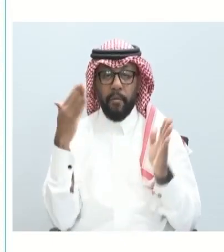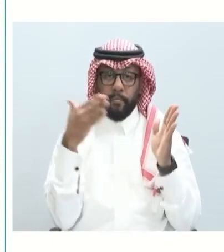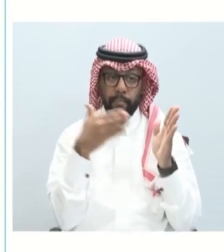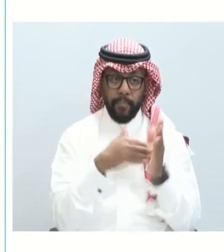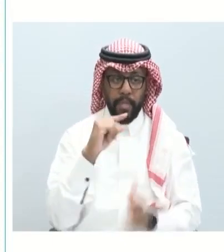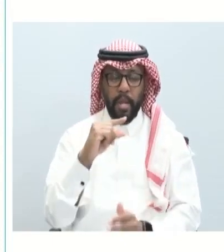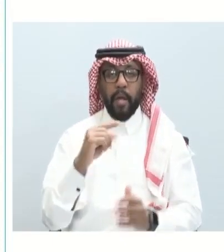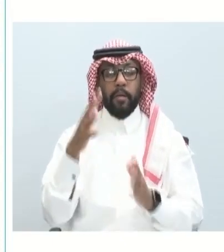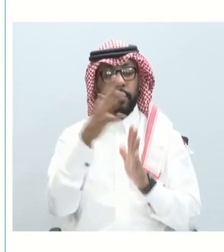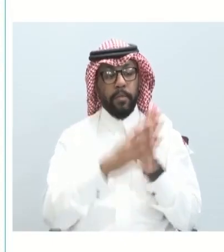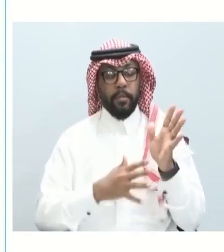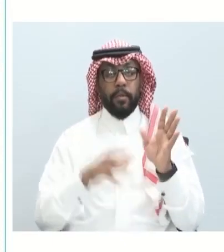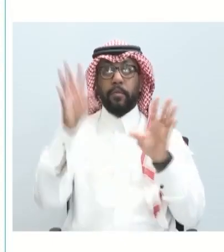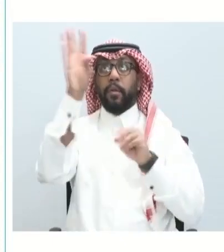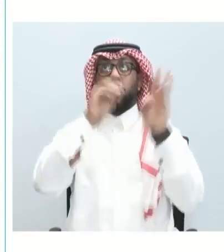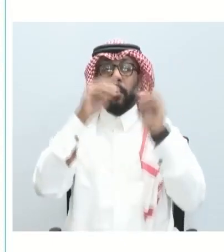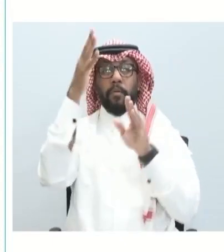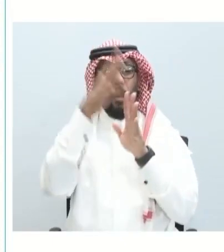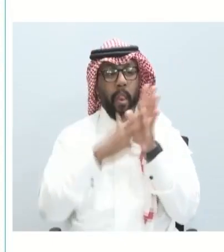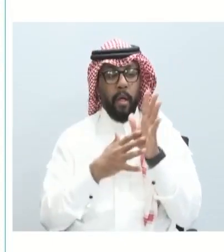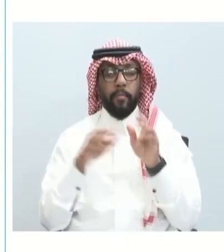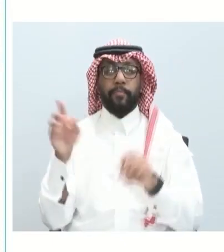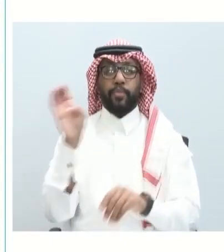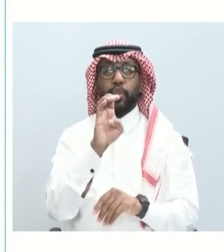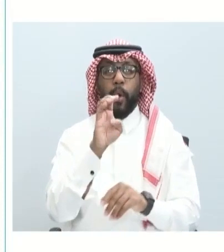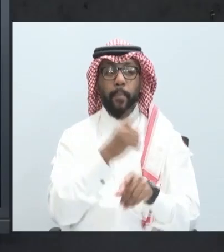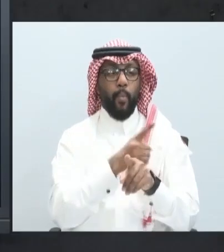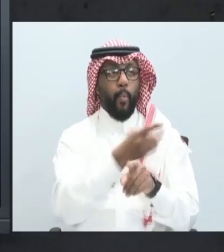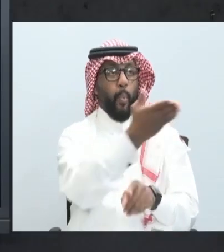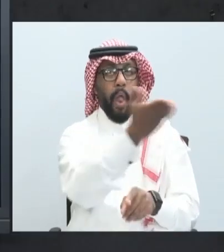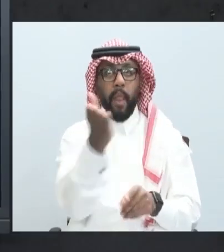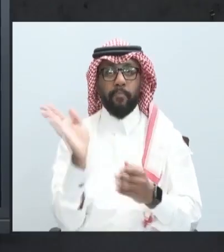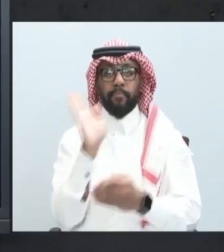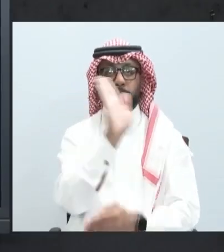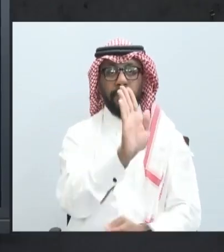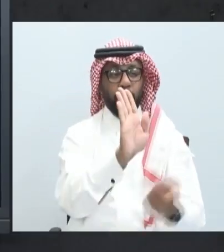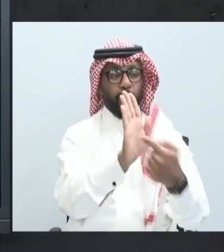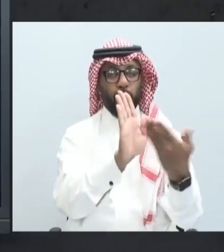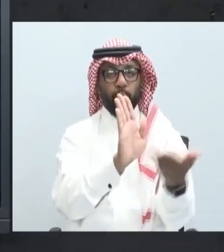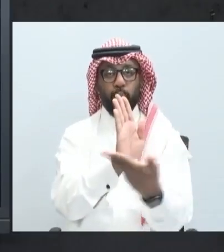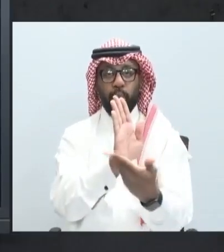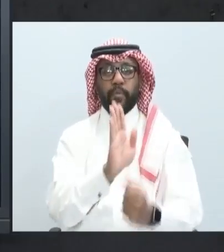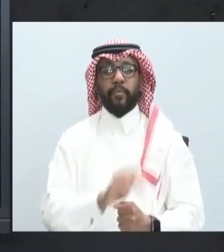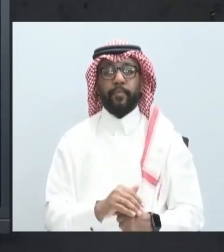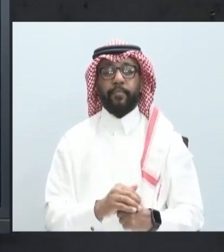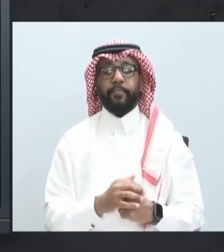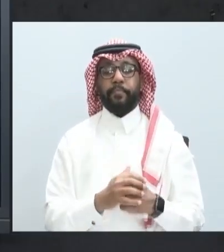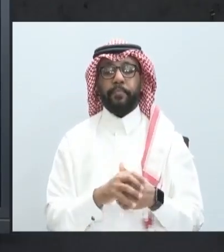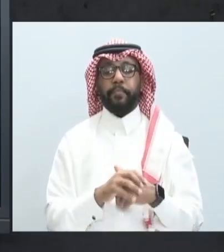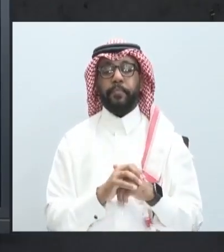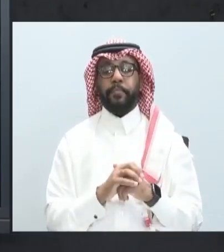الاسئله اعرض تلك الاجابات على معلم التفكير الناقد داخل الصف وعلى زملائك داخل